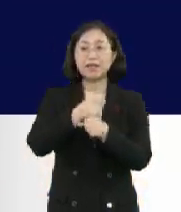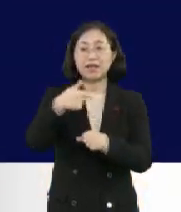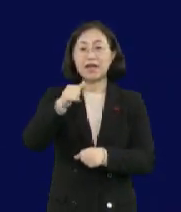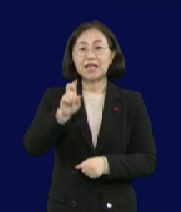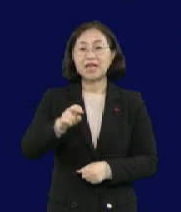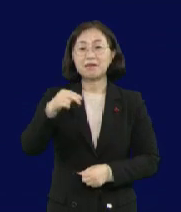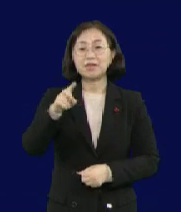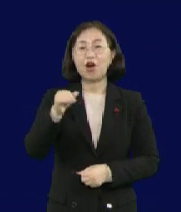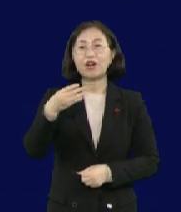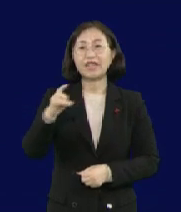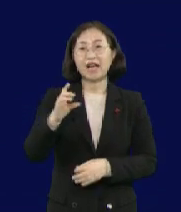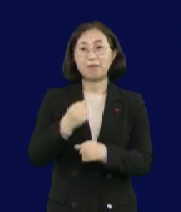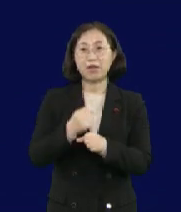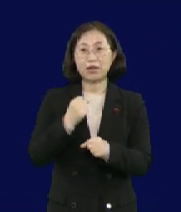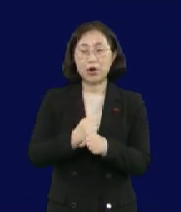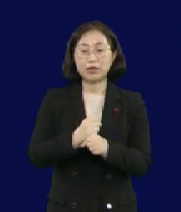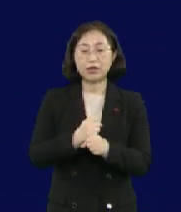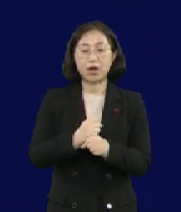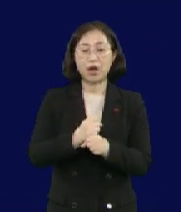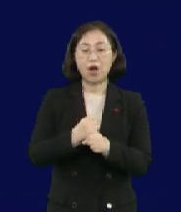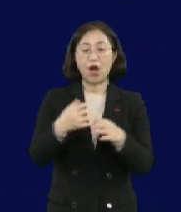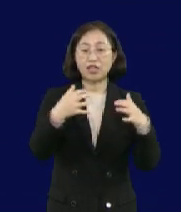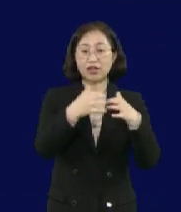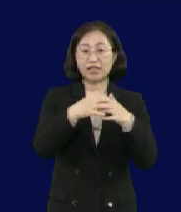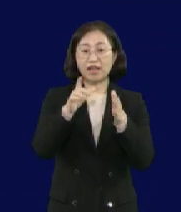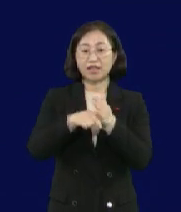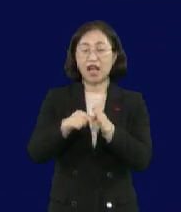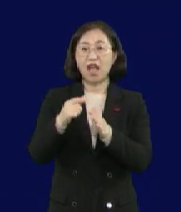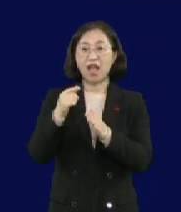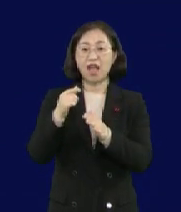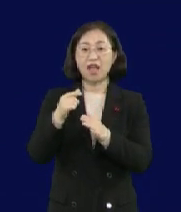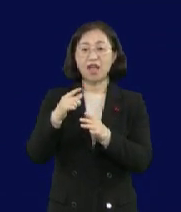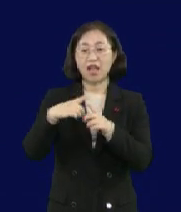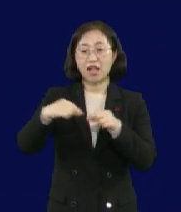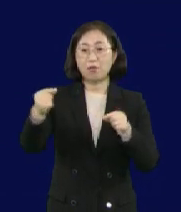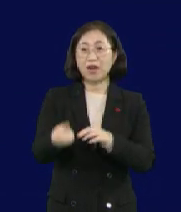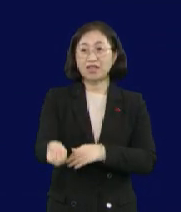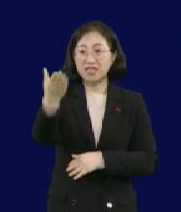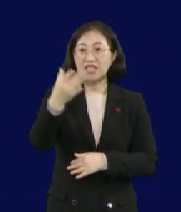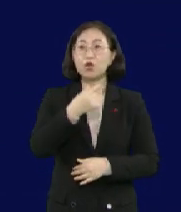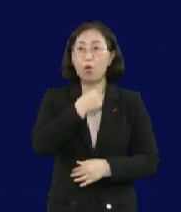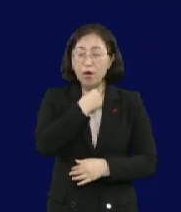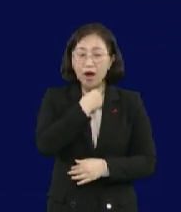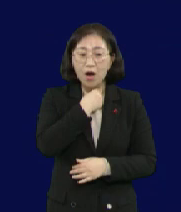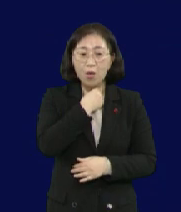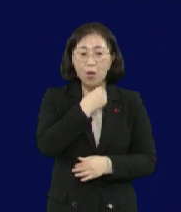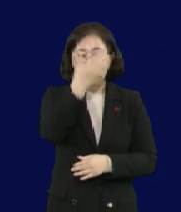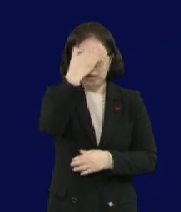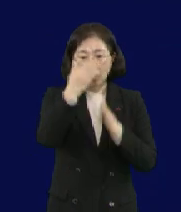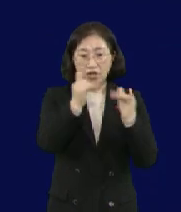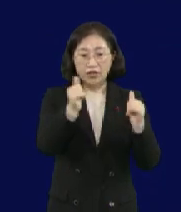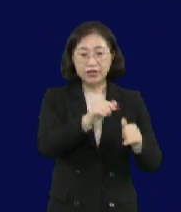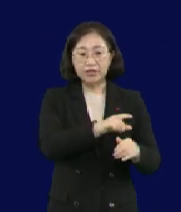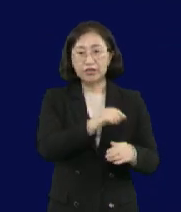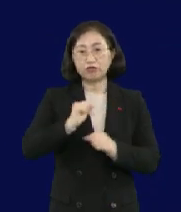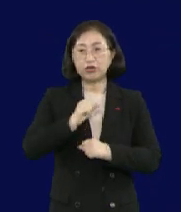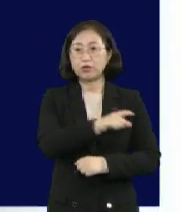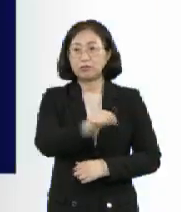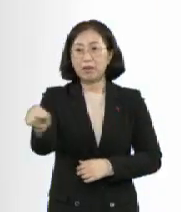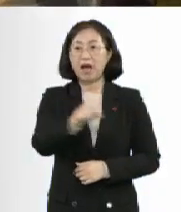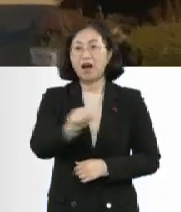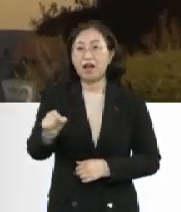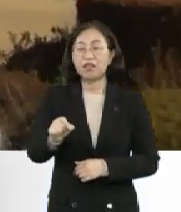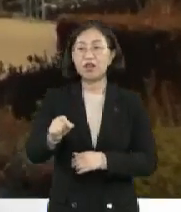작품. 대동아전쟁 일본의 승리를 기원하고 조선 청년의 징병을 독려하는 음악을 다수 만든 친일